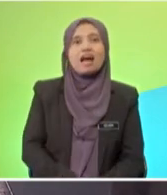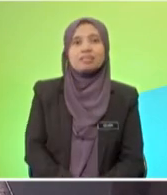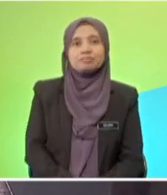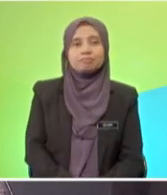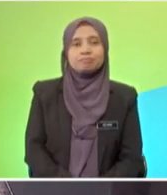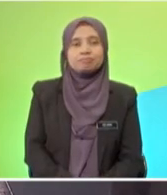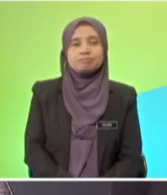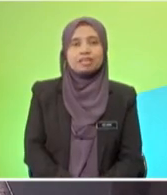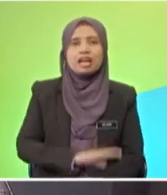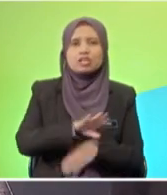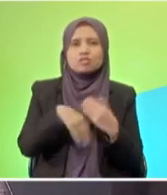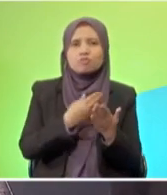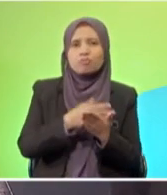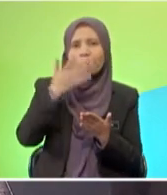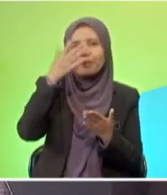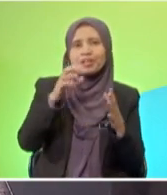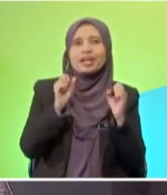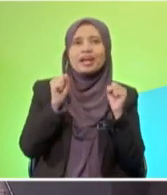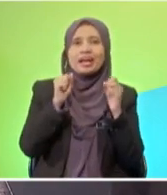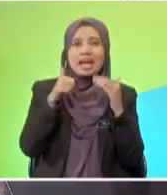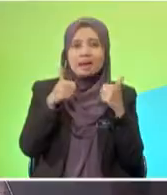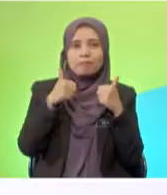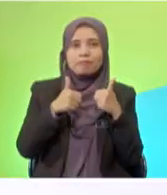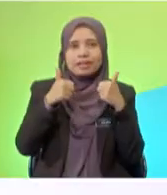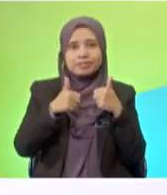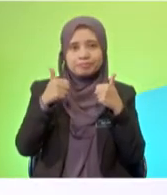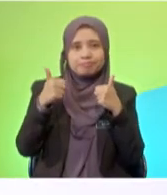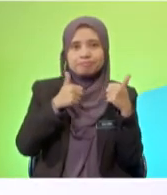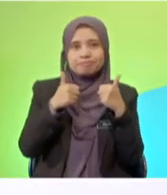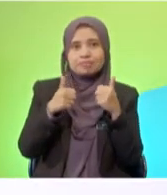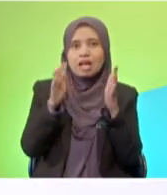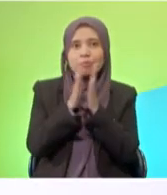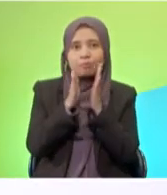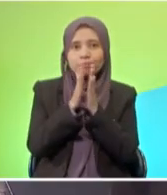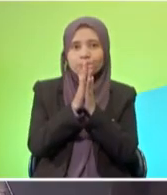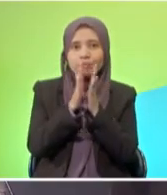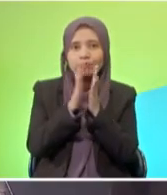semua anak-anak murid semua hebat-hebat boleh jawab apa yang kita tanya